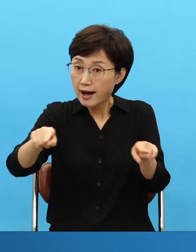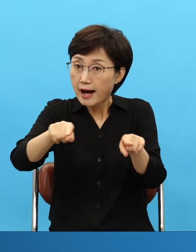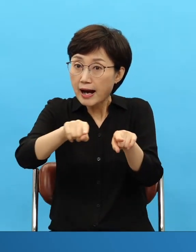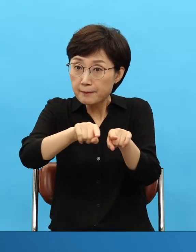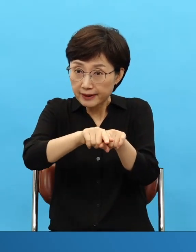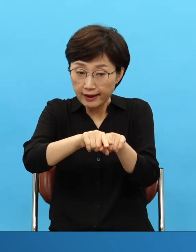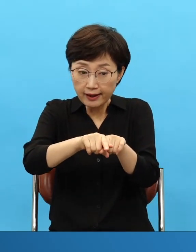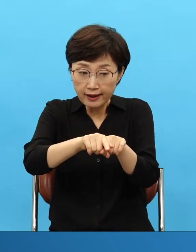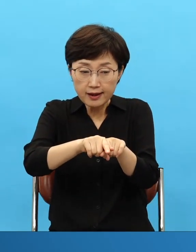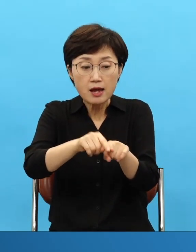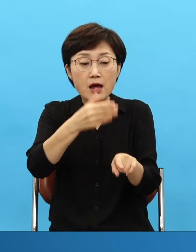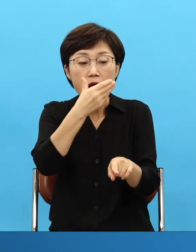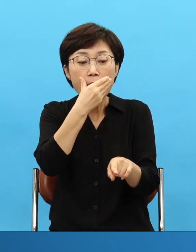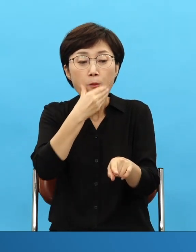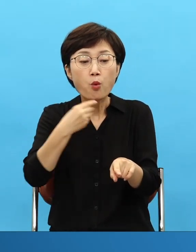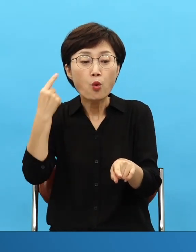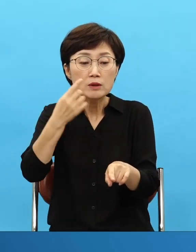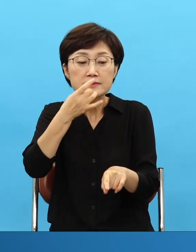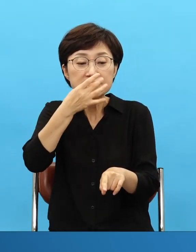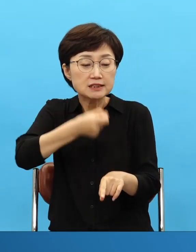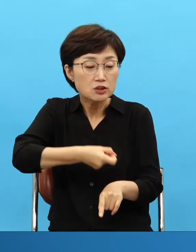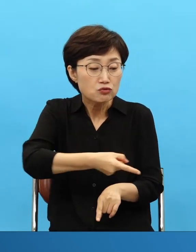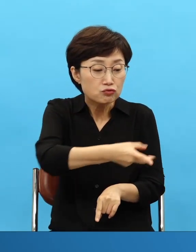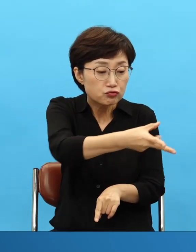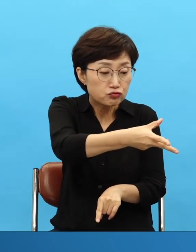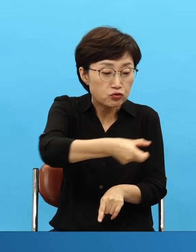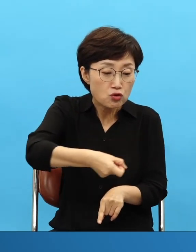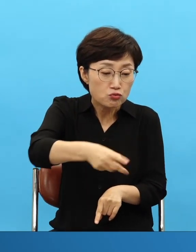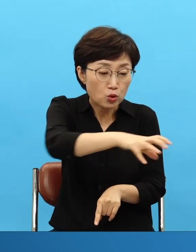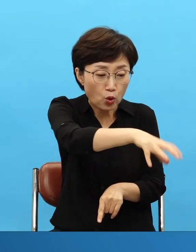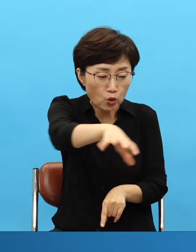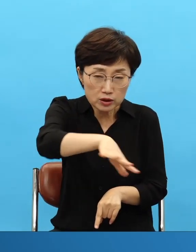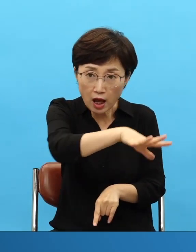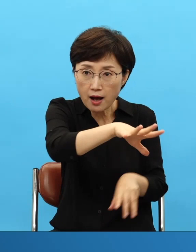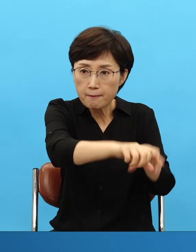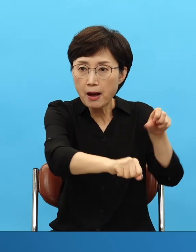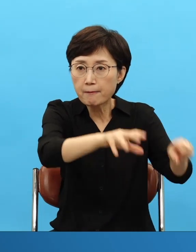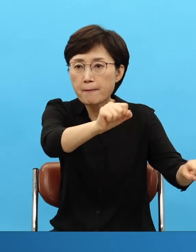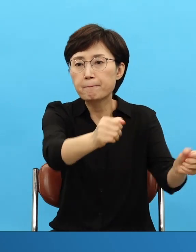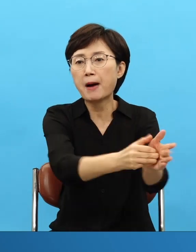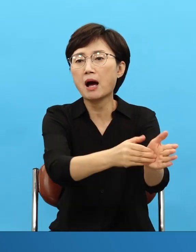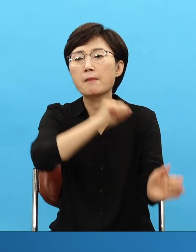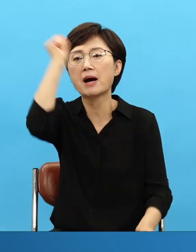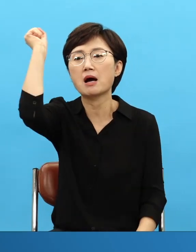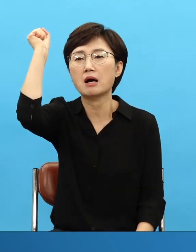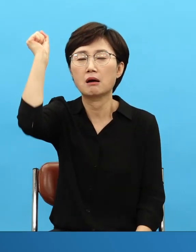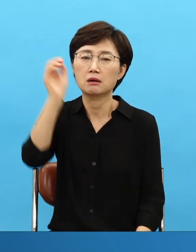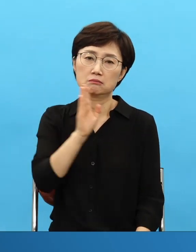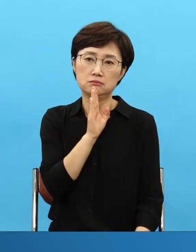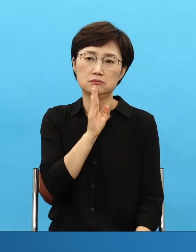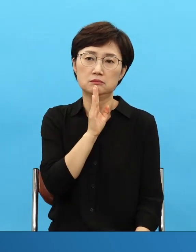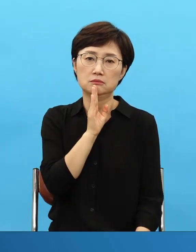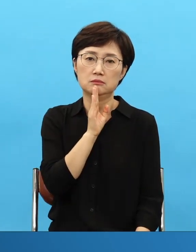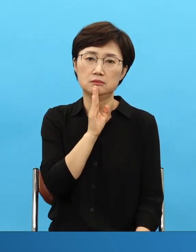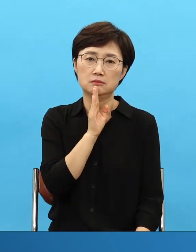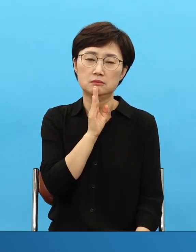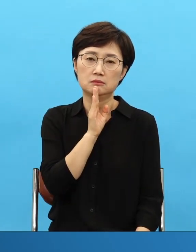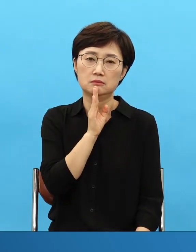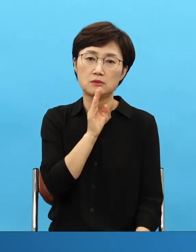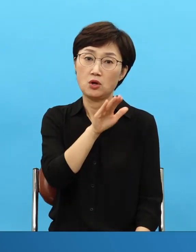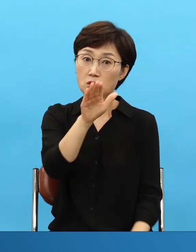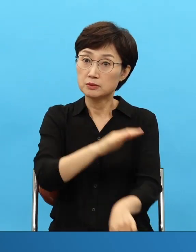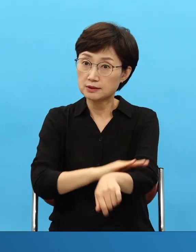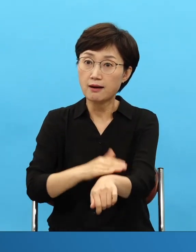줬어요. And almost strangely enough, wherever you and I tread and placed our foot, all that land was given to us. 여러분 이미